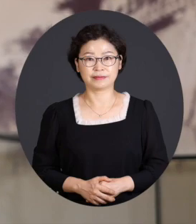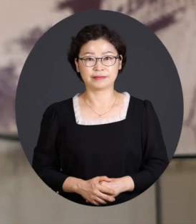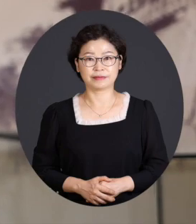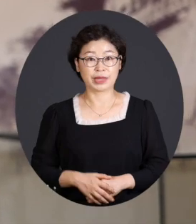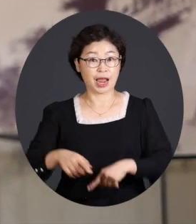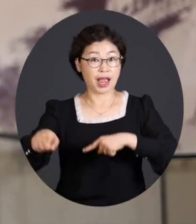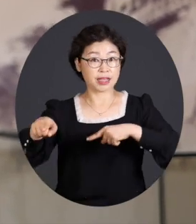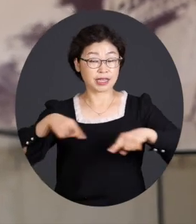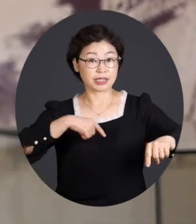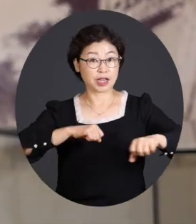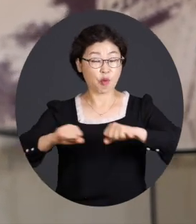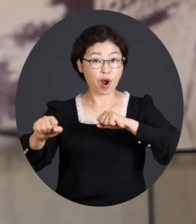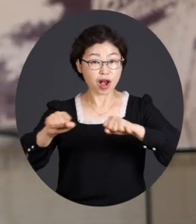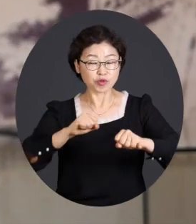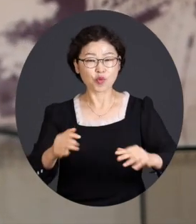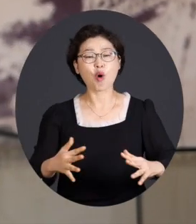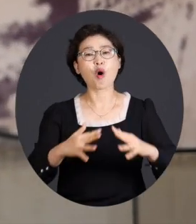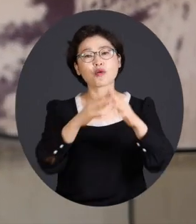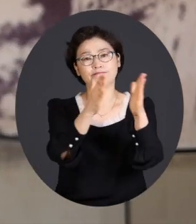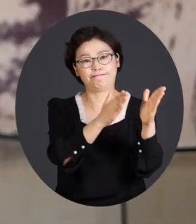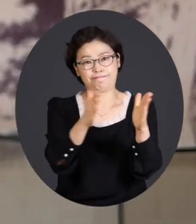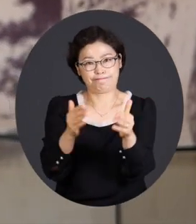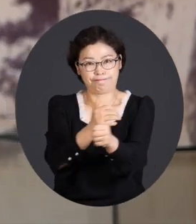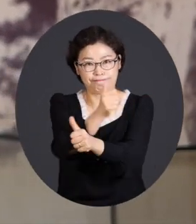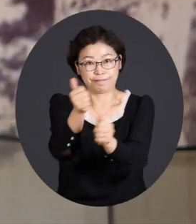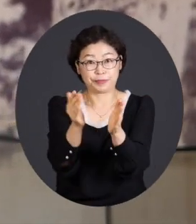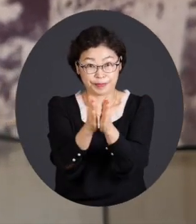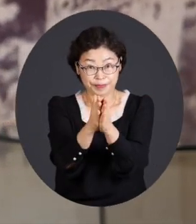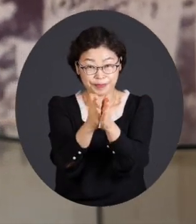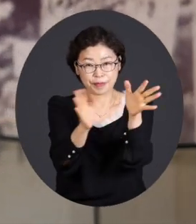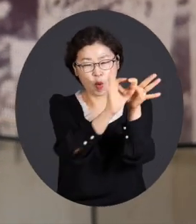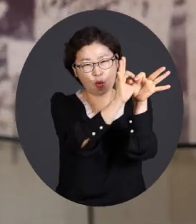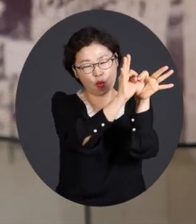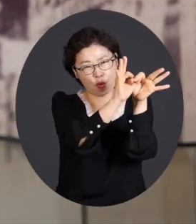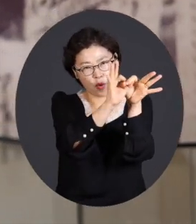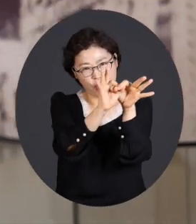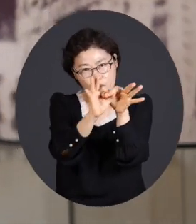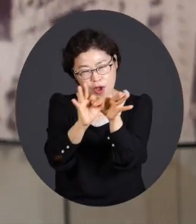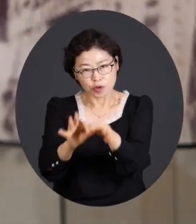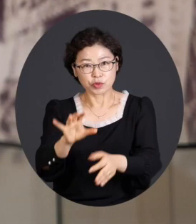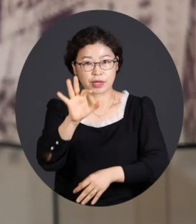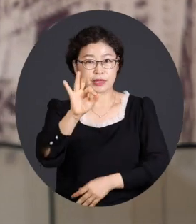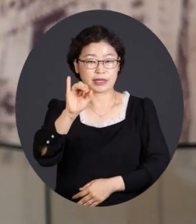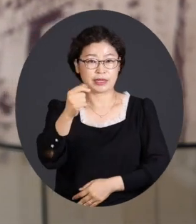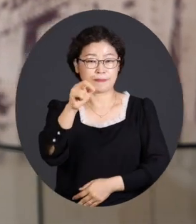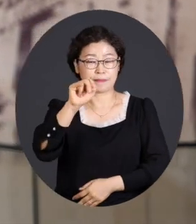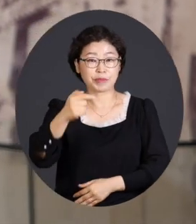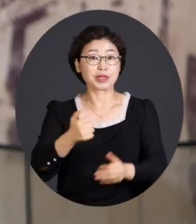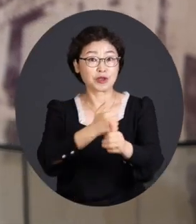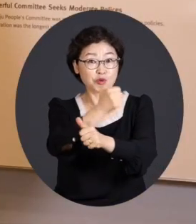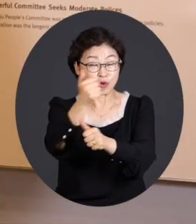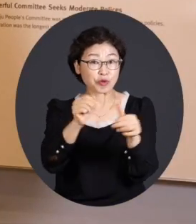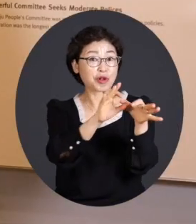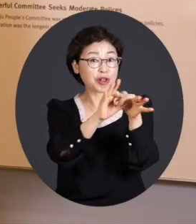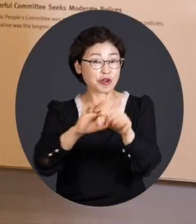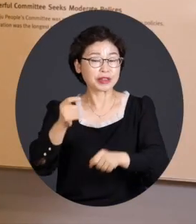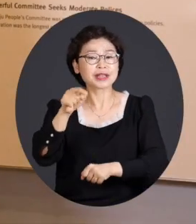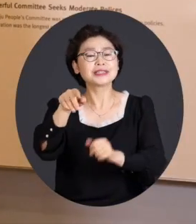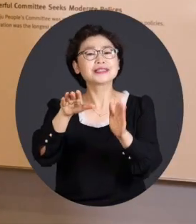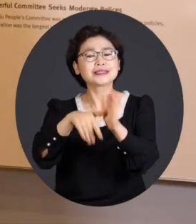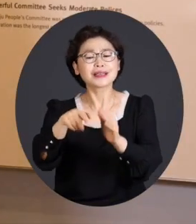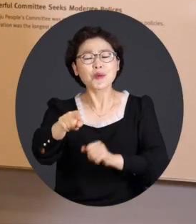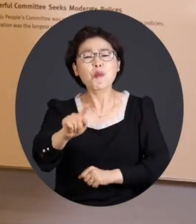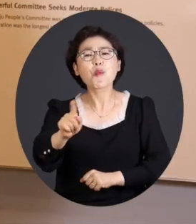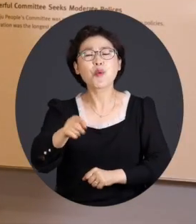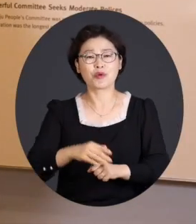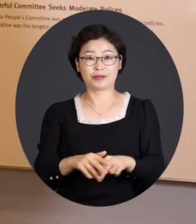이 자치활동은 건국준비위원회에서 시작해 이어진 인민위원회를 중심으로 운영되는데요. 당시